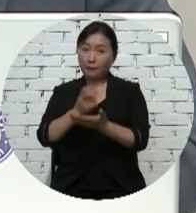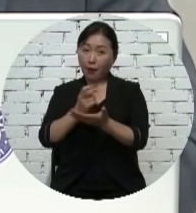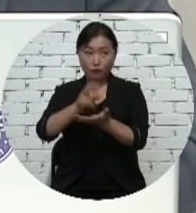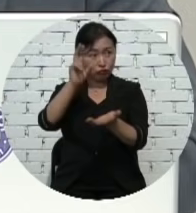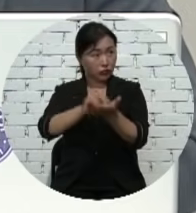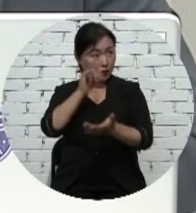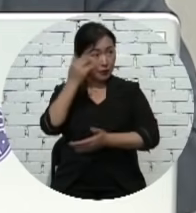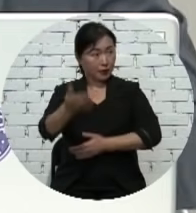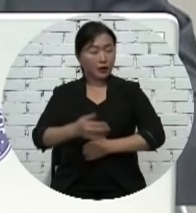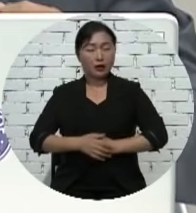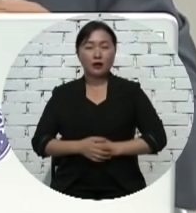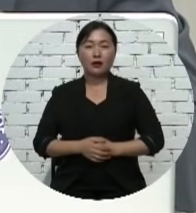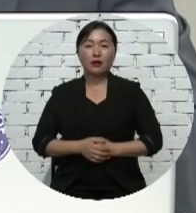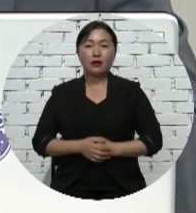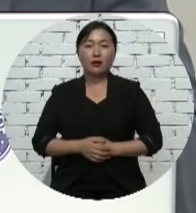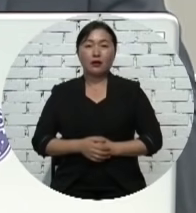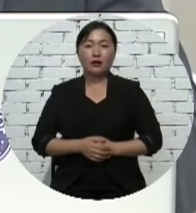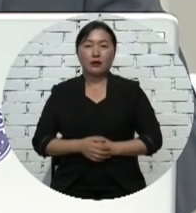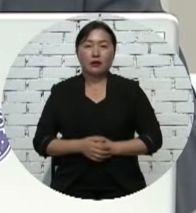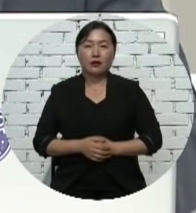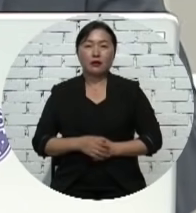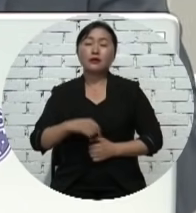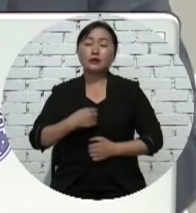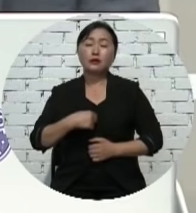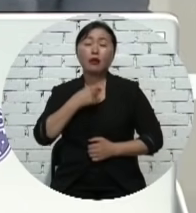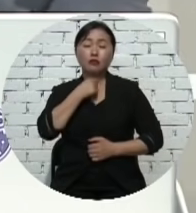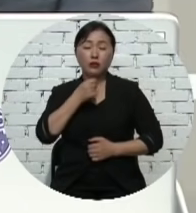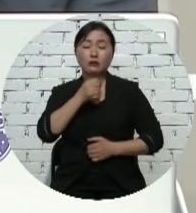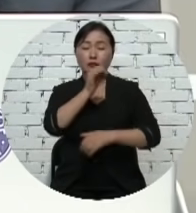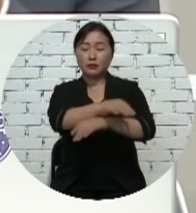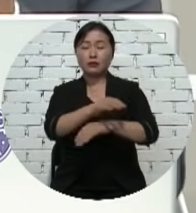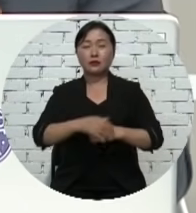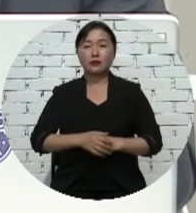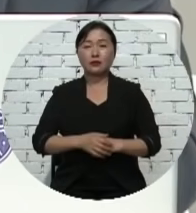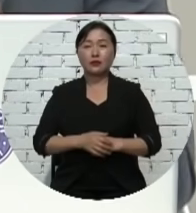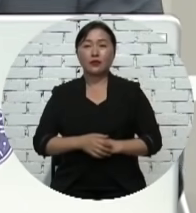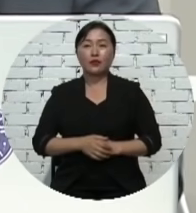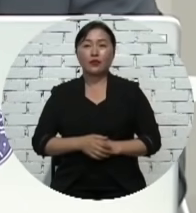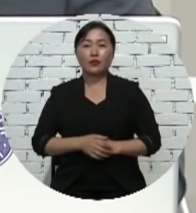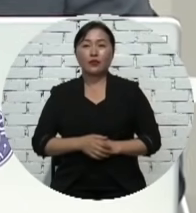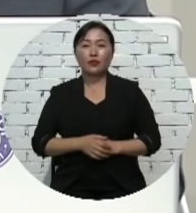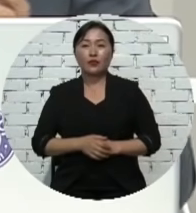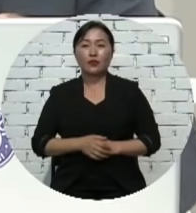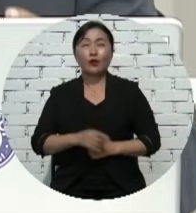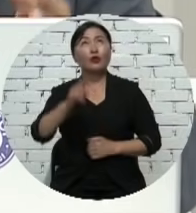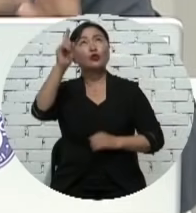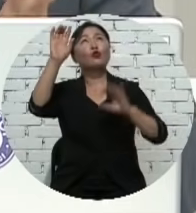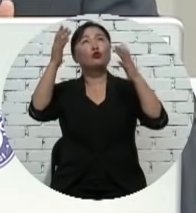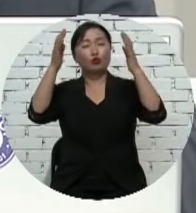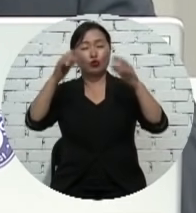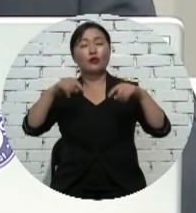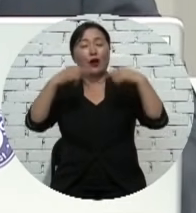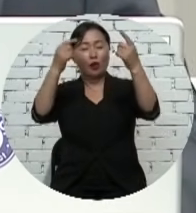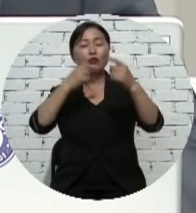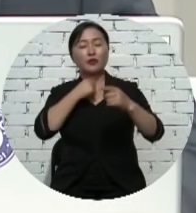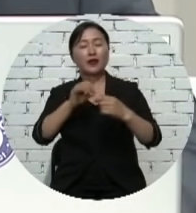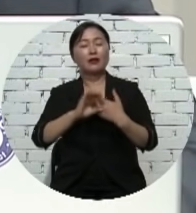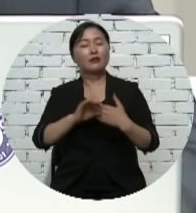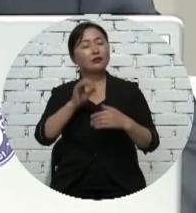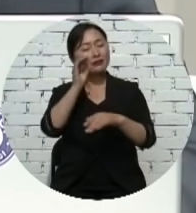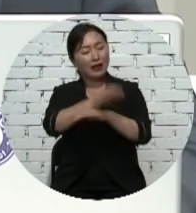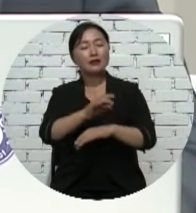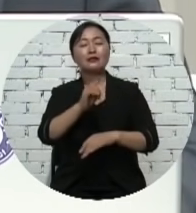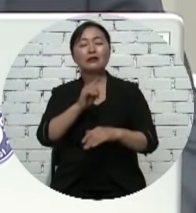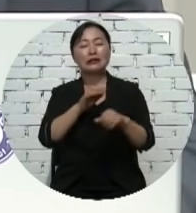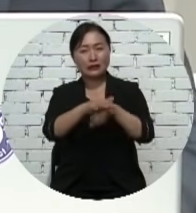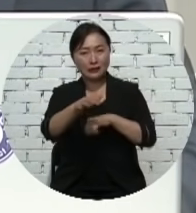있었어요? 나는 뭐 그런 절대로 아니 법적 자발적으로 하지. 사는 거니까 그럼 나는 뭐 하늘궁 통해서 천국 가겠다라고 하셔서 하는 거니까 그런데 제가